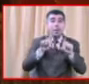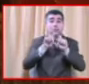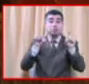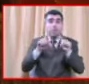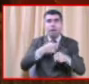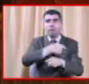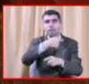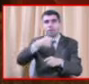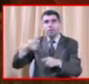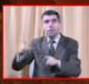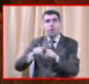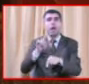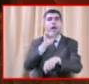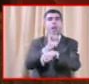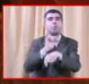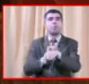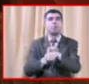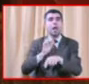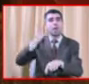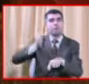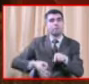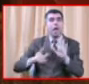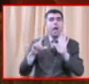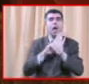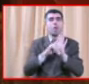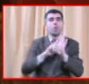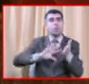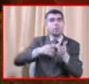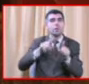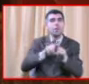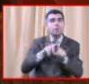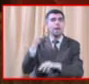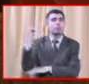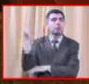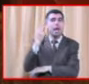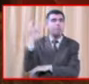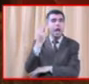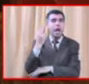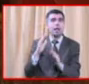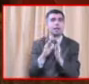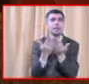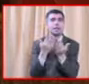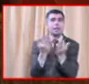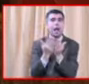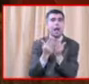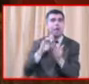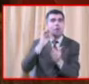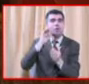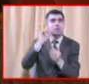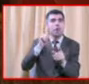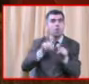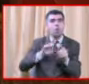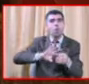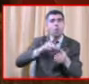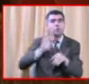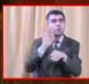لا كوفيرتور سانيتير يونيفرسيل، وحنا عما قريب إن شاء الله خدامين مع الطلبة فيما يخص تغطية الطلبة وفيما يخص المستقلين باش غتكون